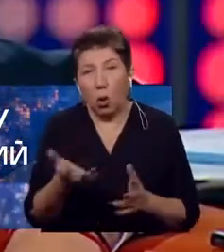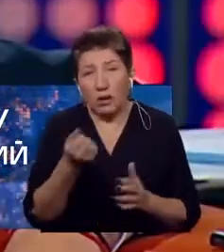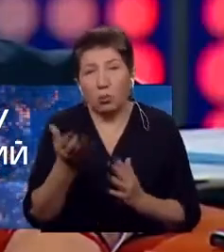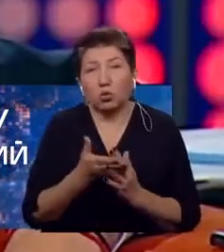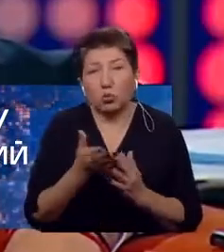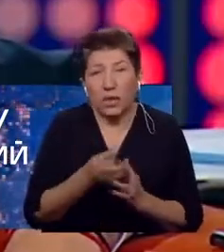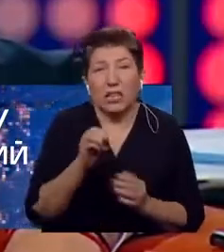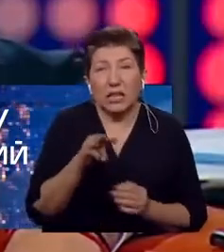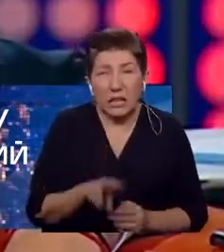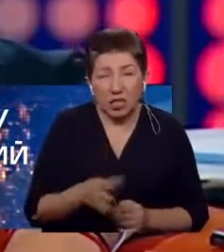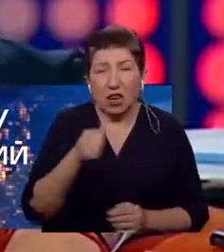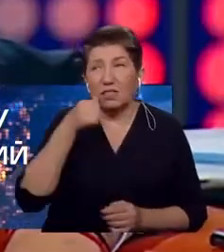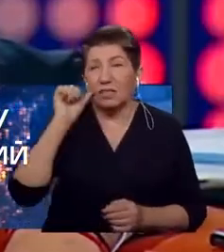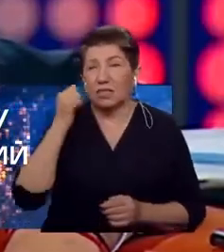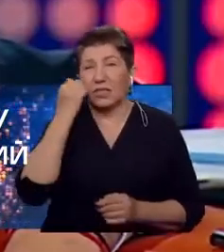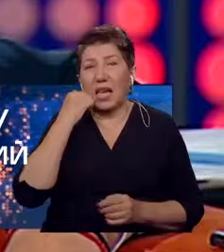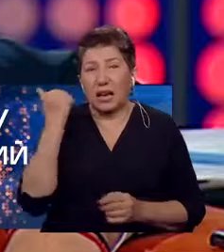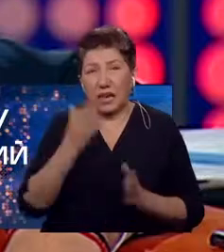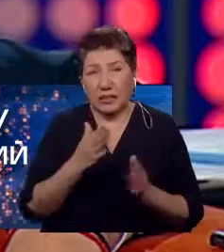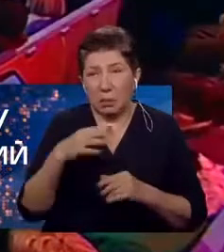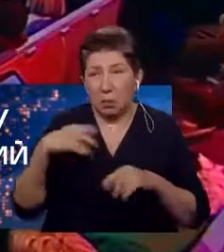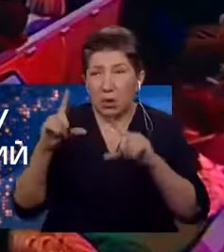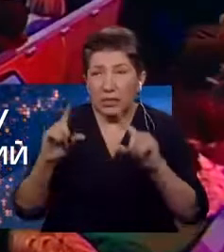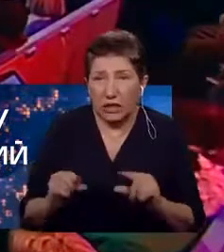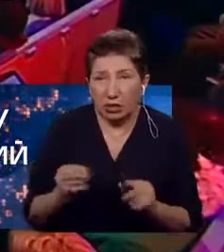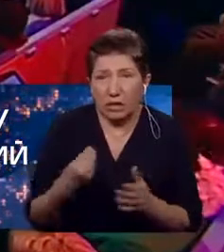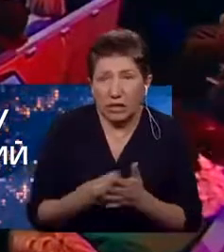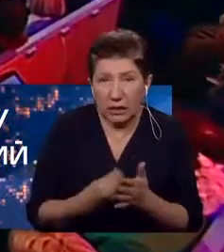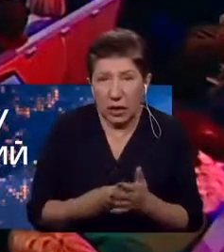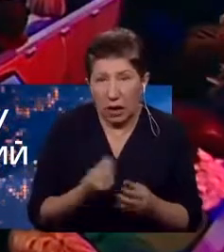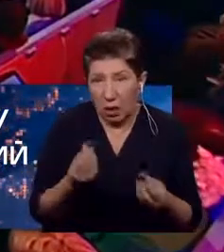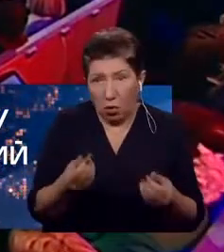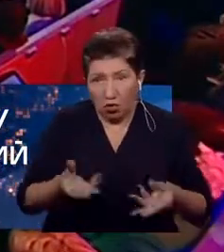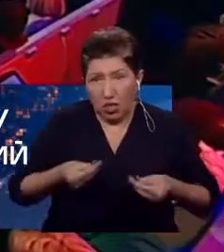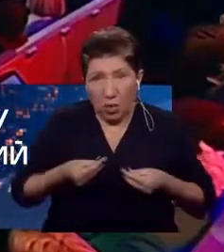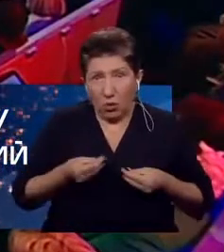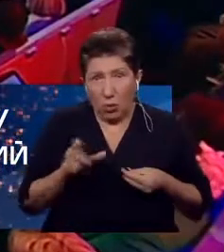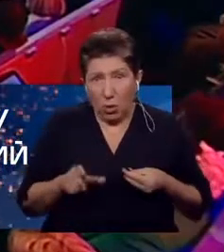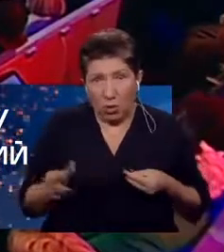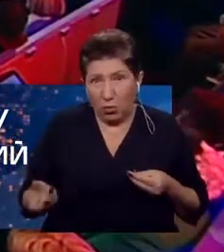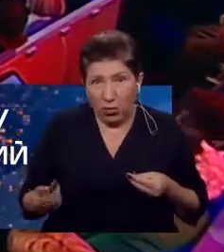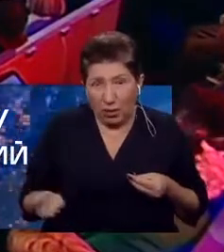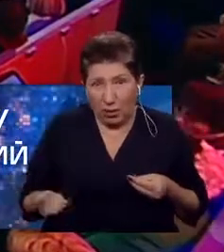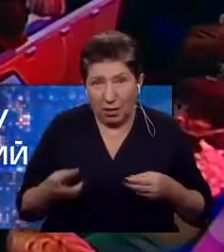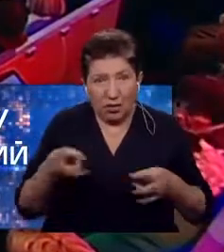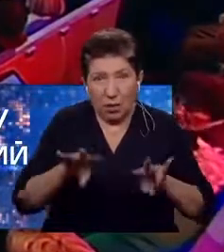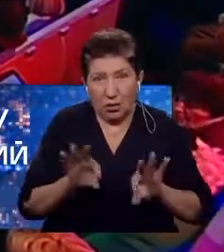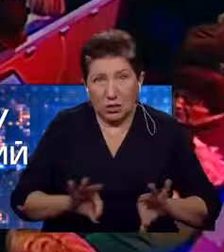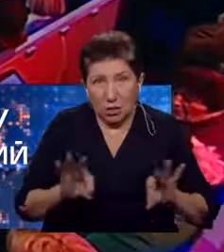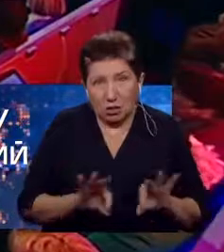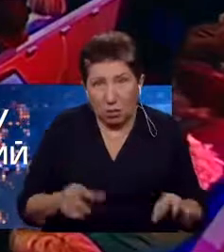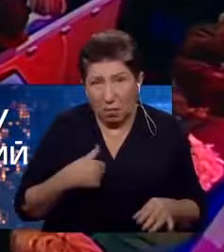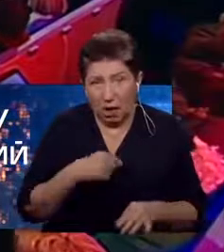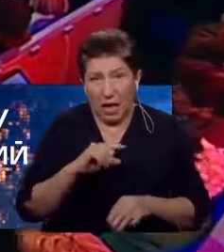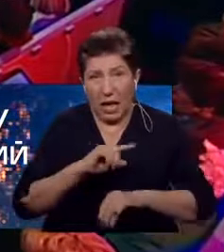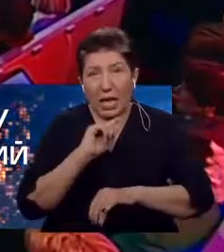ніж стара система, коли знижувалася ціна, жодних грошей людина не отримувала, жодних грошей не залишалось, ми були